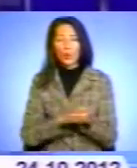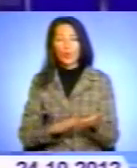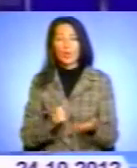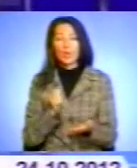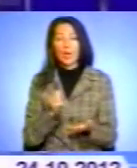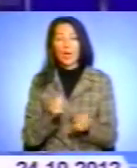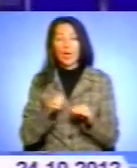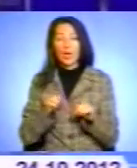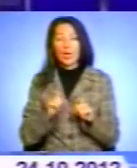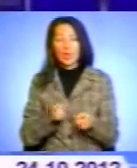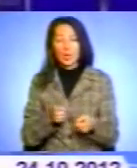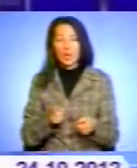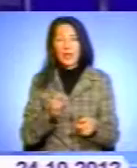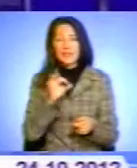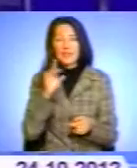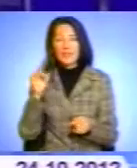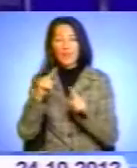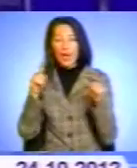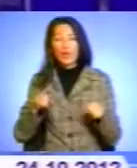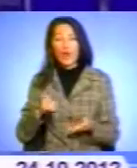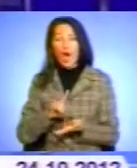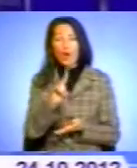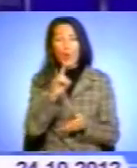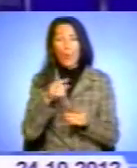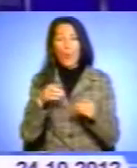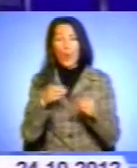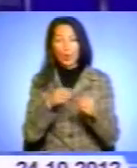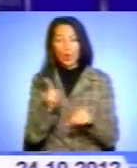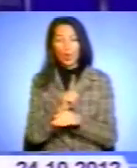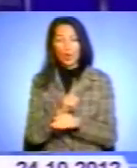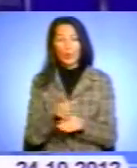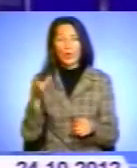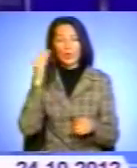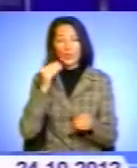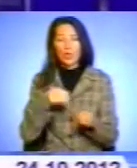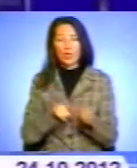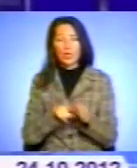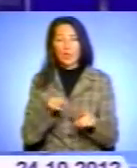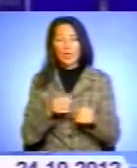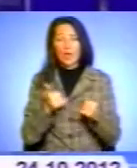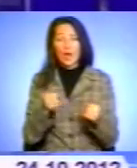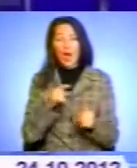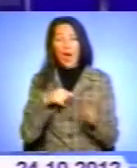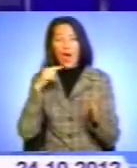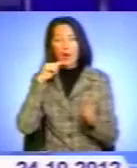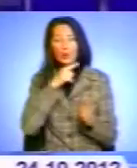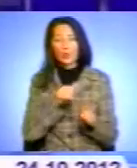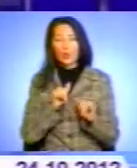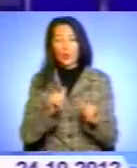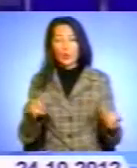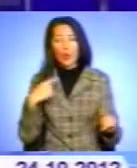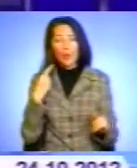сертифікату аеропорту Тернопіль. Враховуючи значення функціонування аеропорту для соціально-економічного розвитку області, прошу посприяти